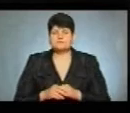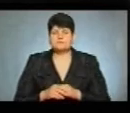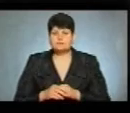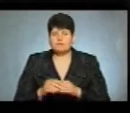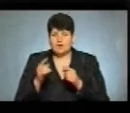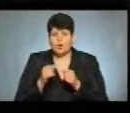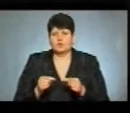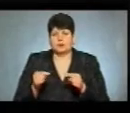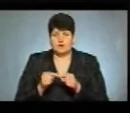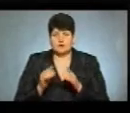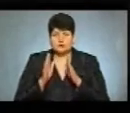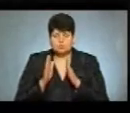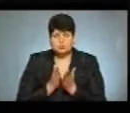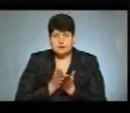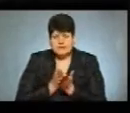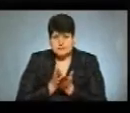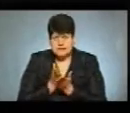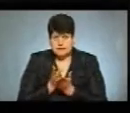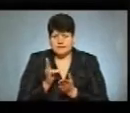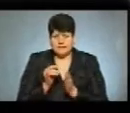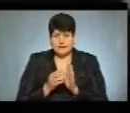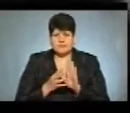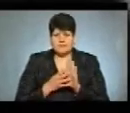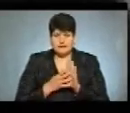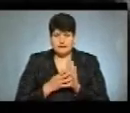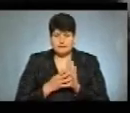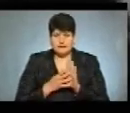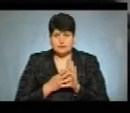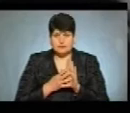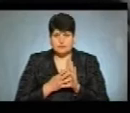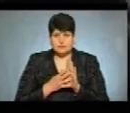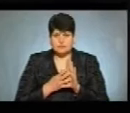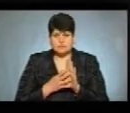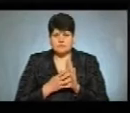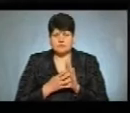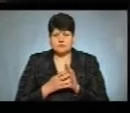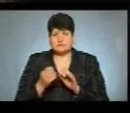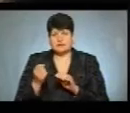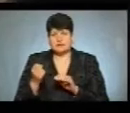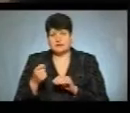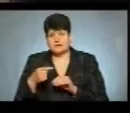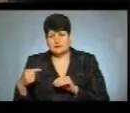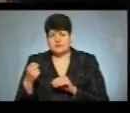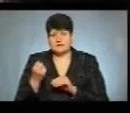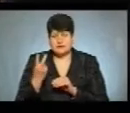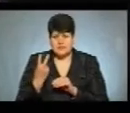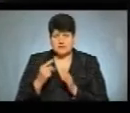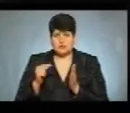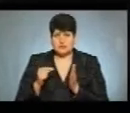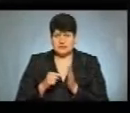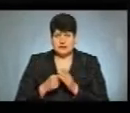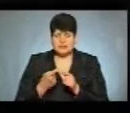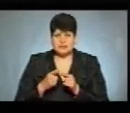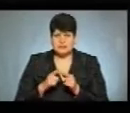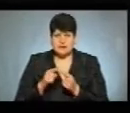будемо націлені на 9-ту, 11-ту та 12-ту цілі. Цілі сталого розвитку – це